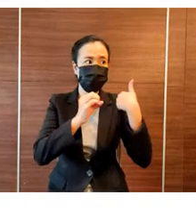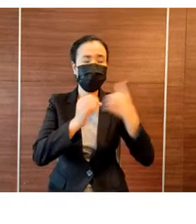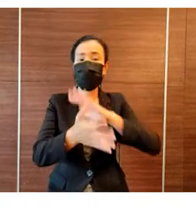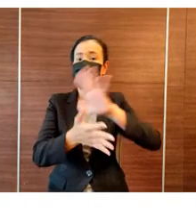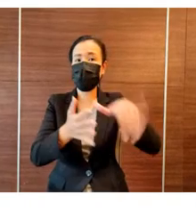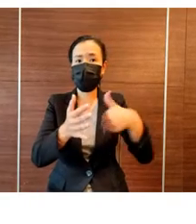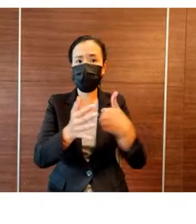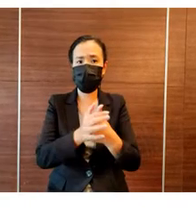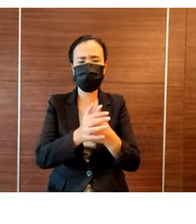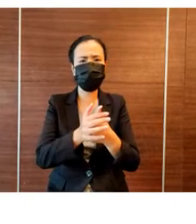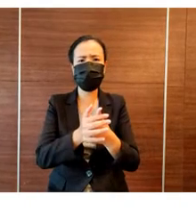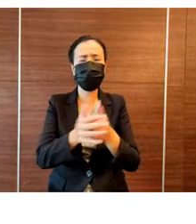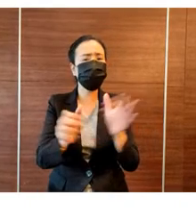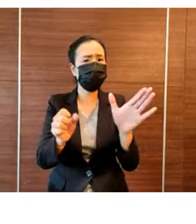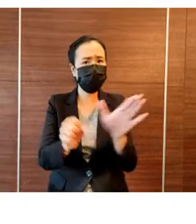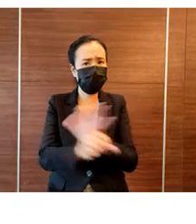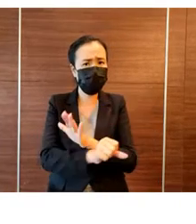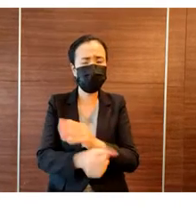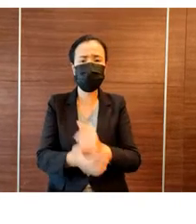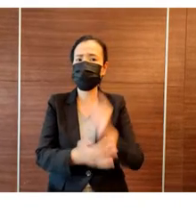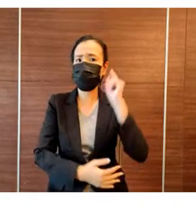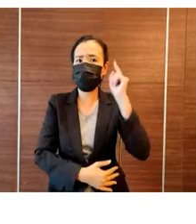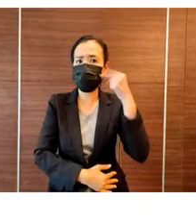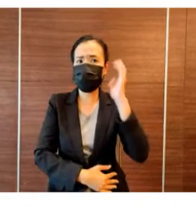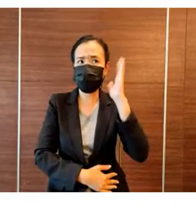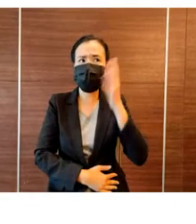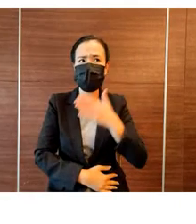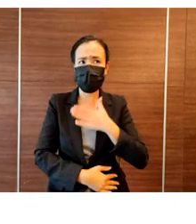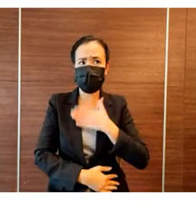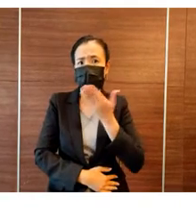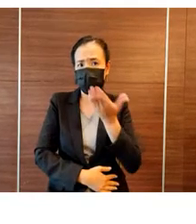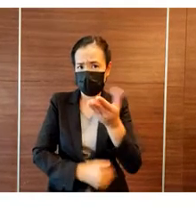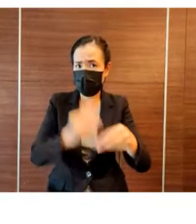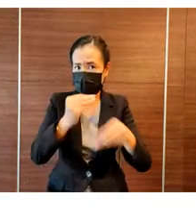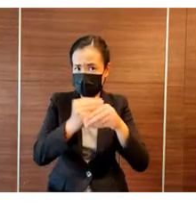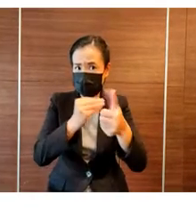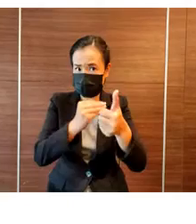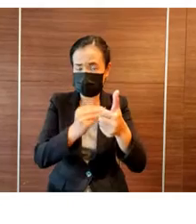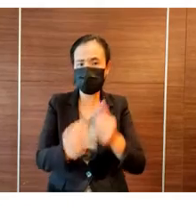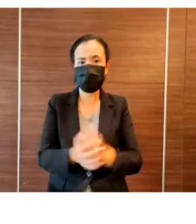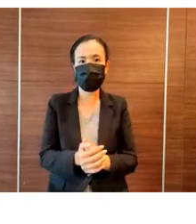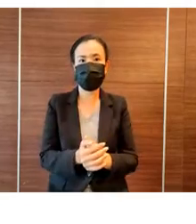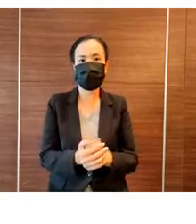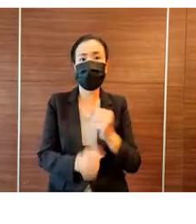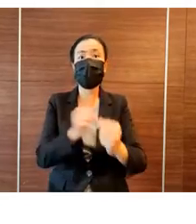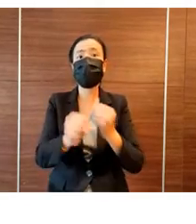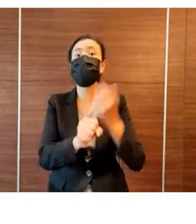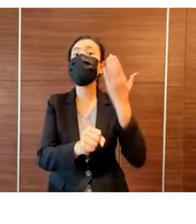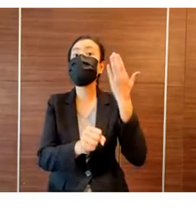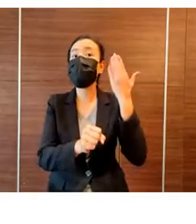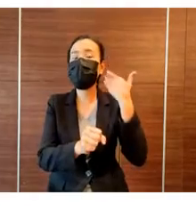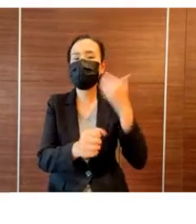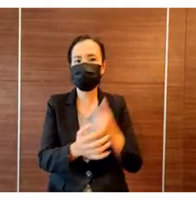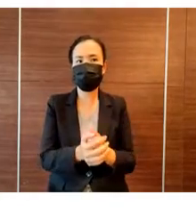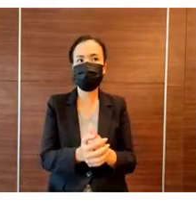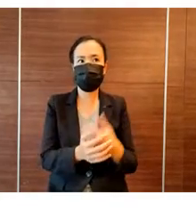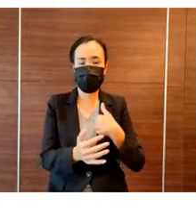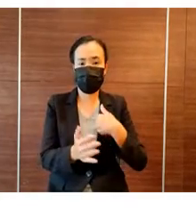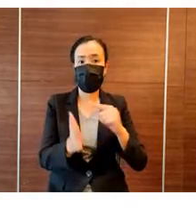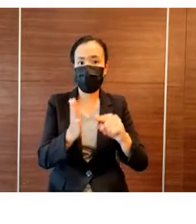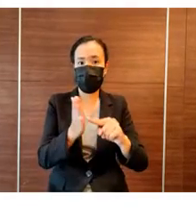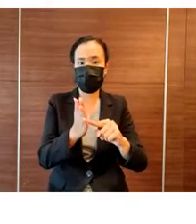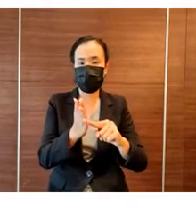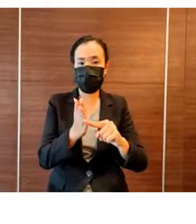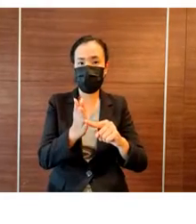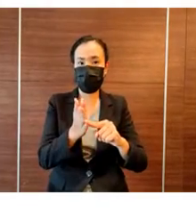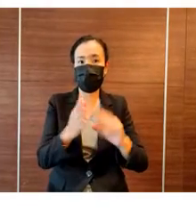ศมีความหลากหลายทุกเพศเหมือนกัน ขออนุญาตแทรกนิดนึงได้ไหมคะ ค่ะ ปีที่ผ่านมาเราเริ่มทำโดยคือฟ้